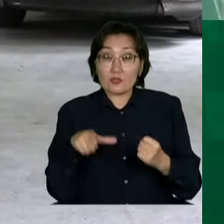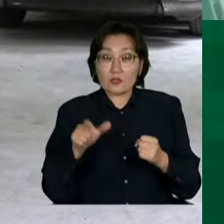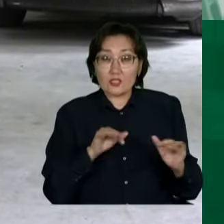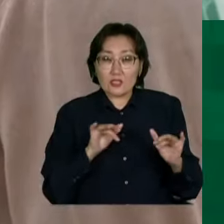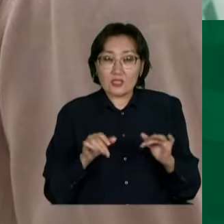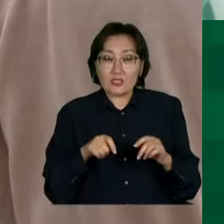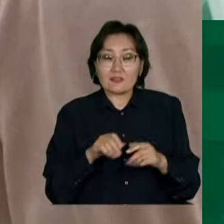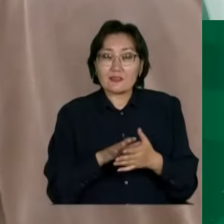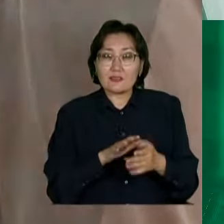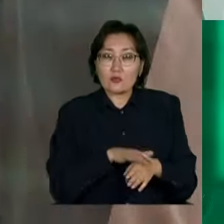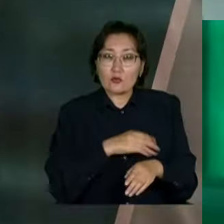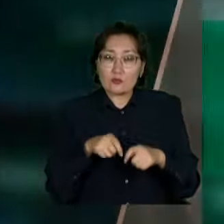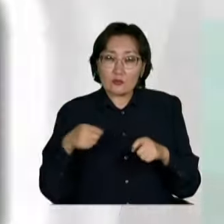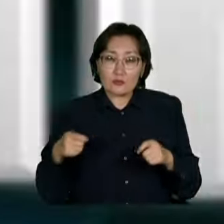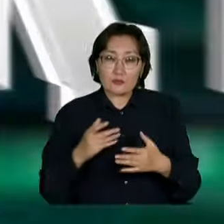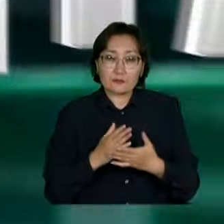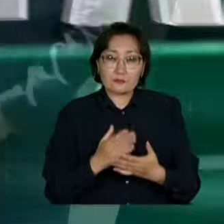неге сылбыр жүріп жатыр?